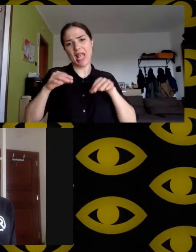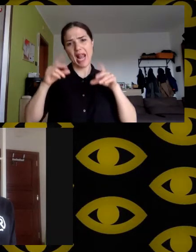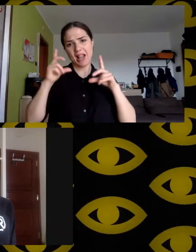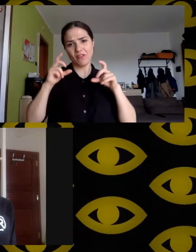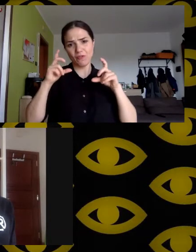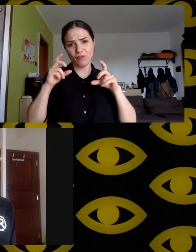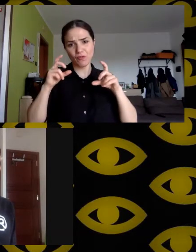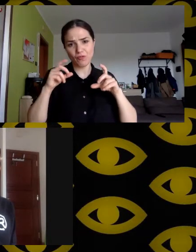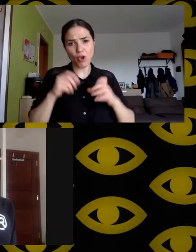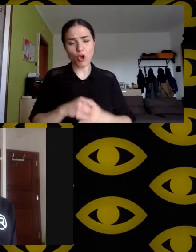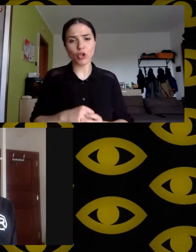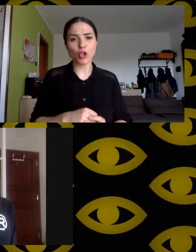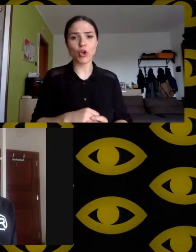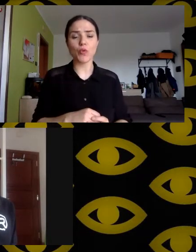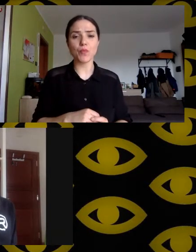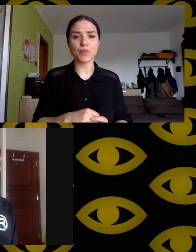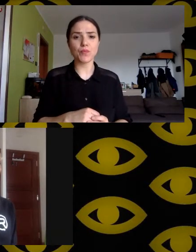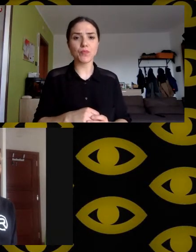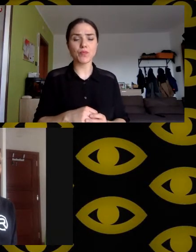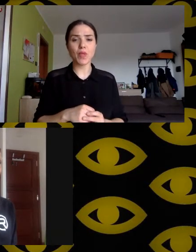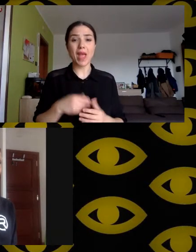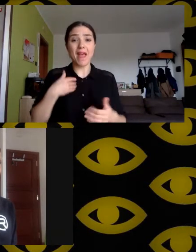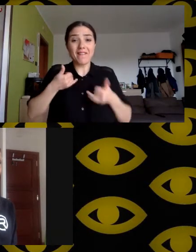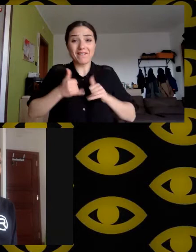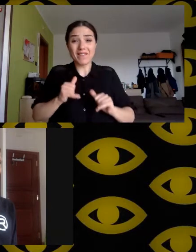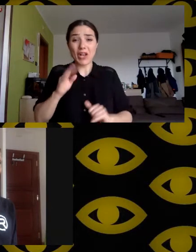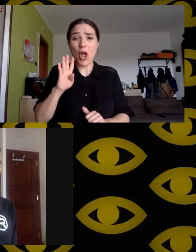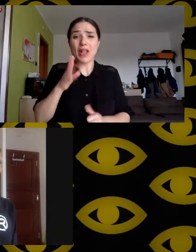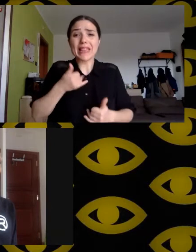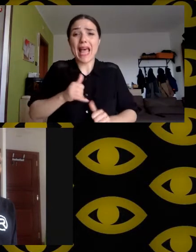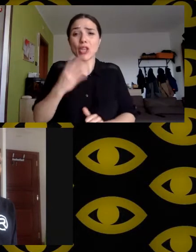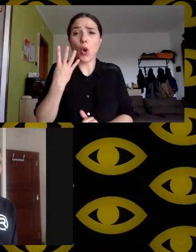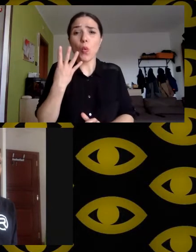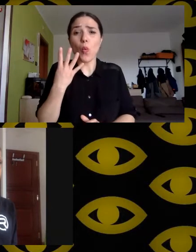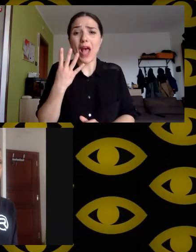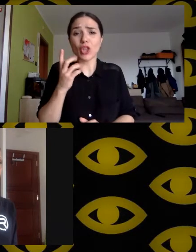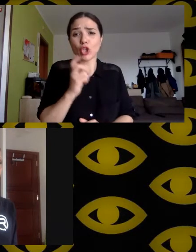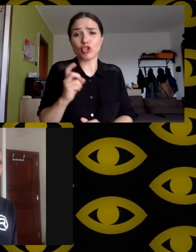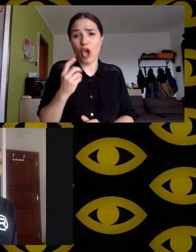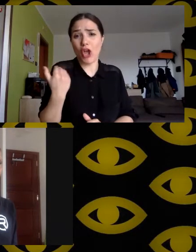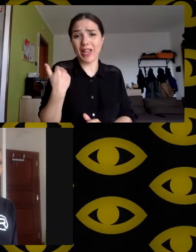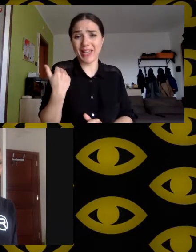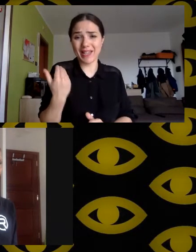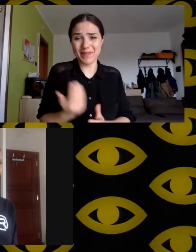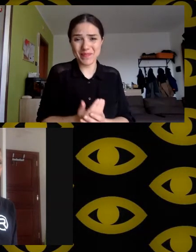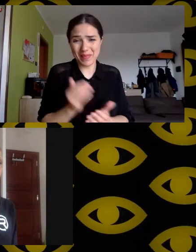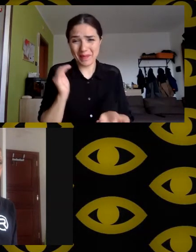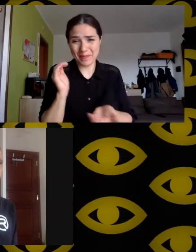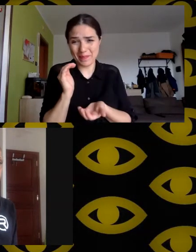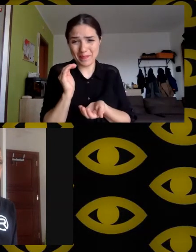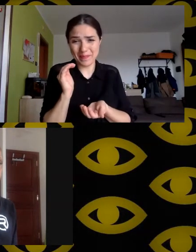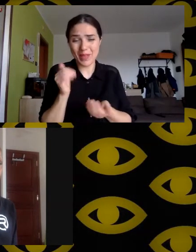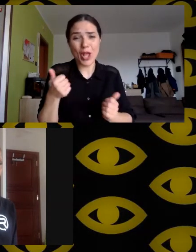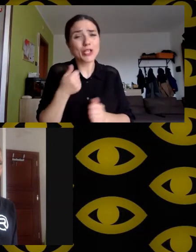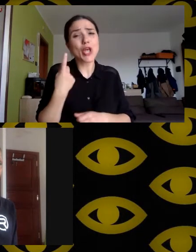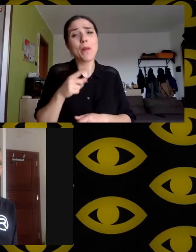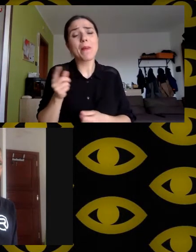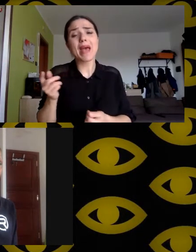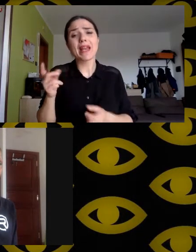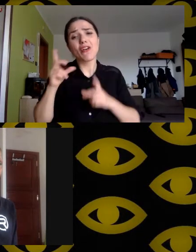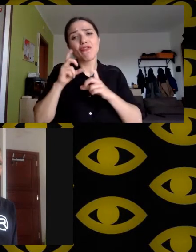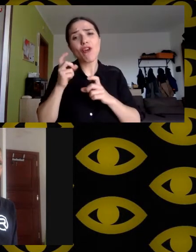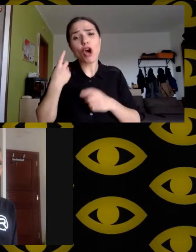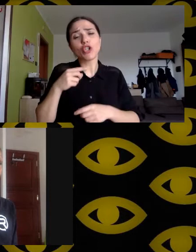nato da 4 giorni, e mi avevano chiesto appunto una foto con lui semplicemente per raccogliere fondi